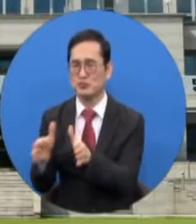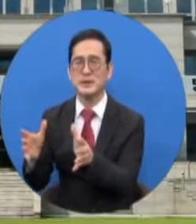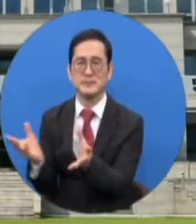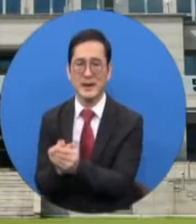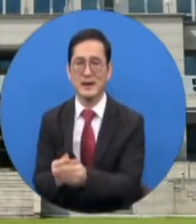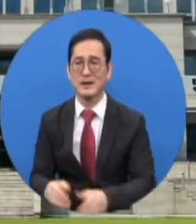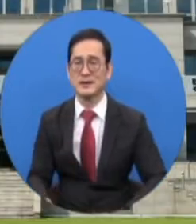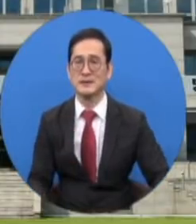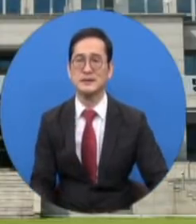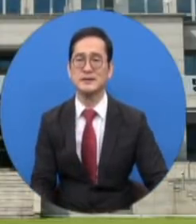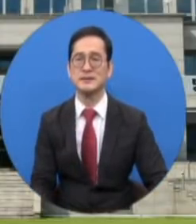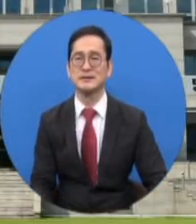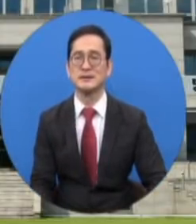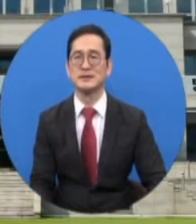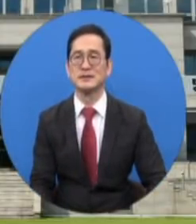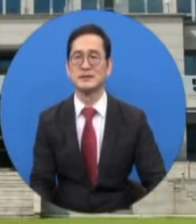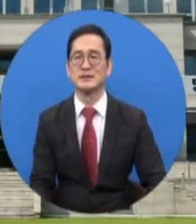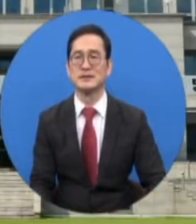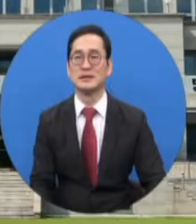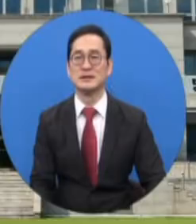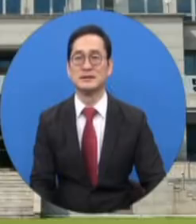어렵던데 지금 뭡니까?